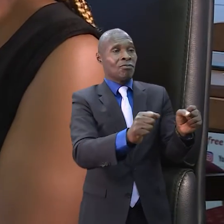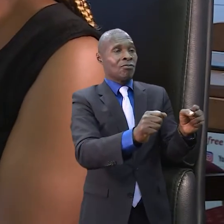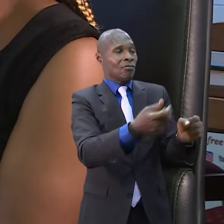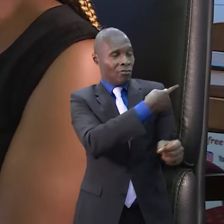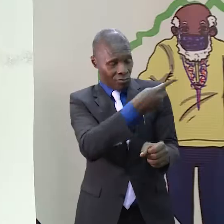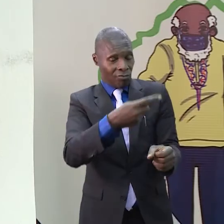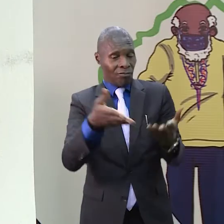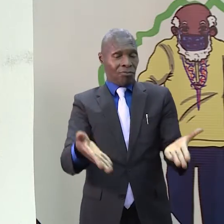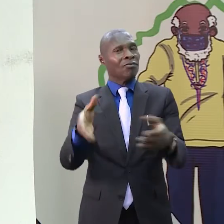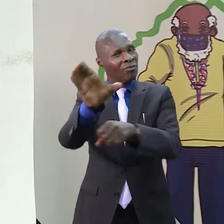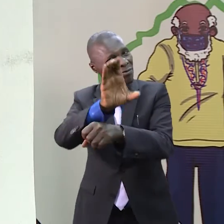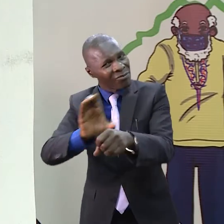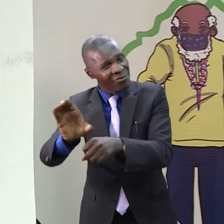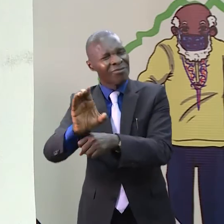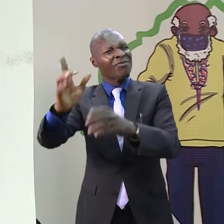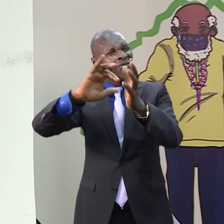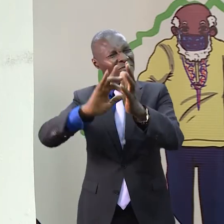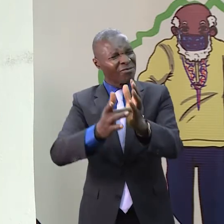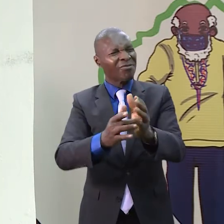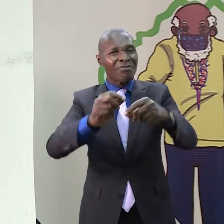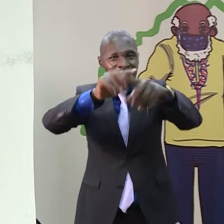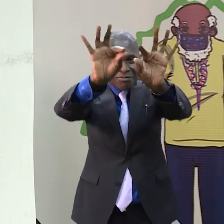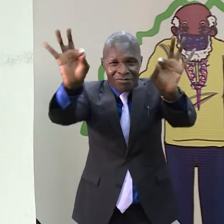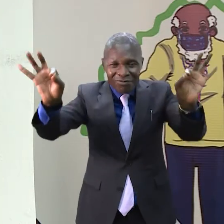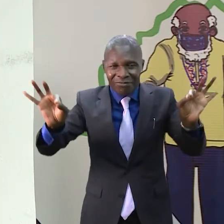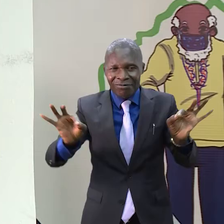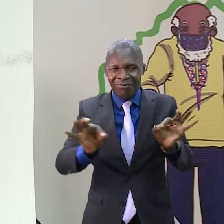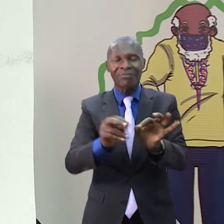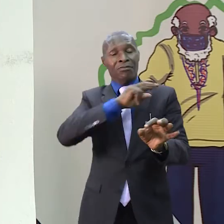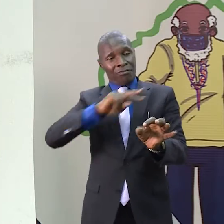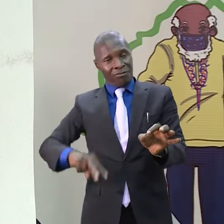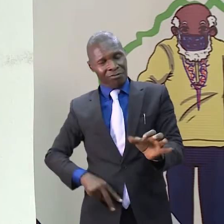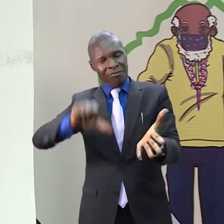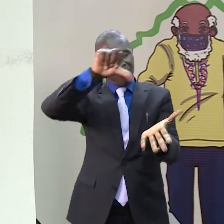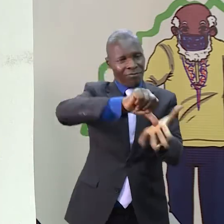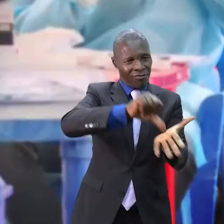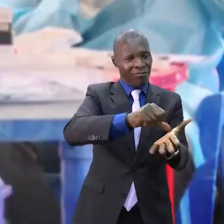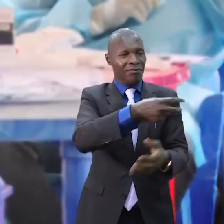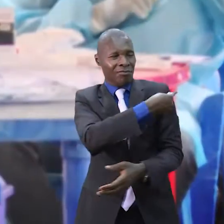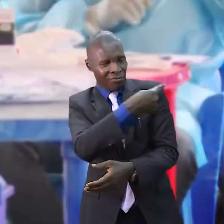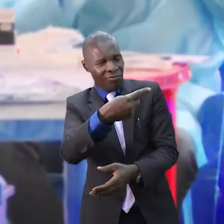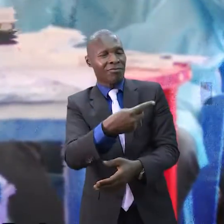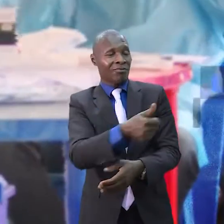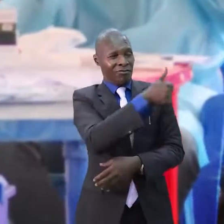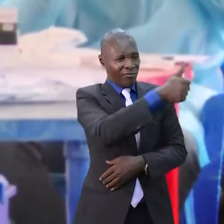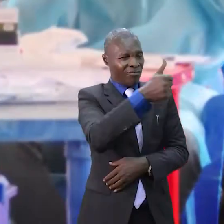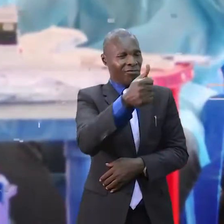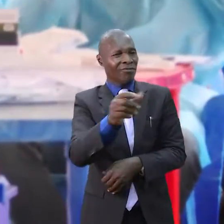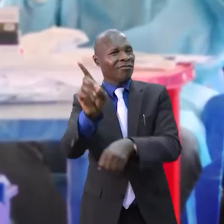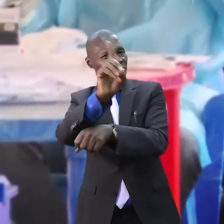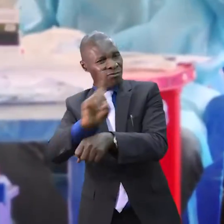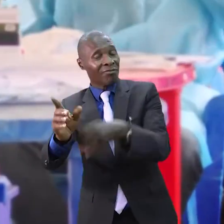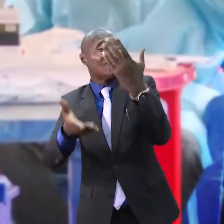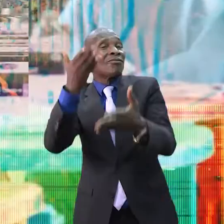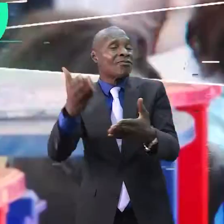vacciner, Dr Njo? Dans toute l'étendue du territoire national, il y a les centres de vaccination. Donc dans chaque district, il y a au moins